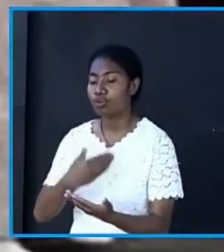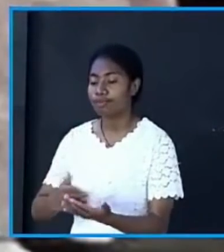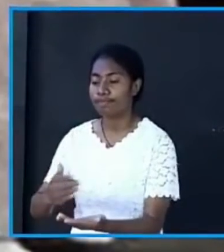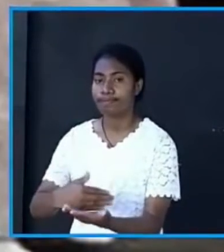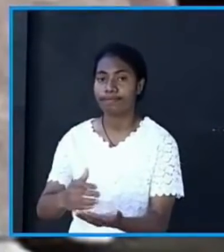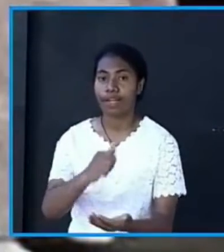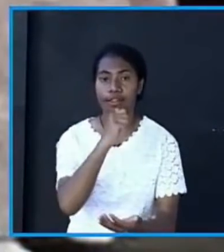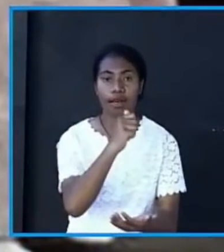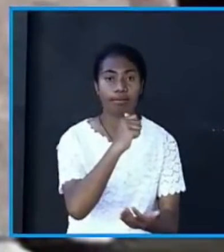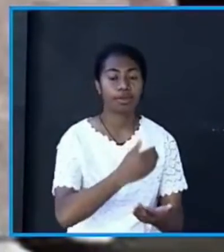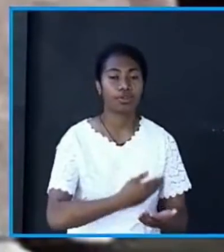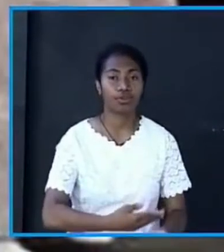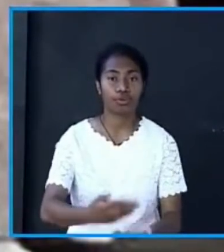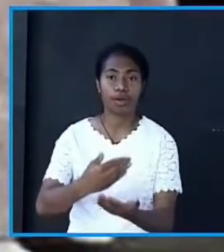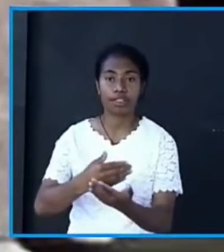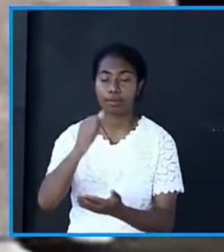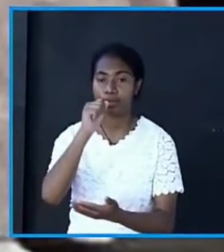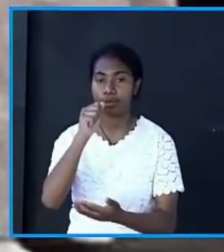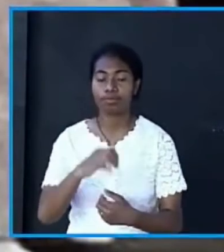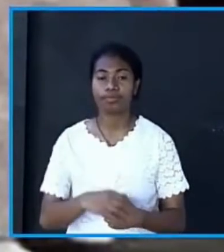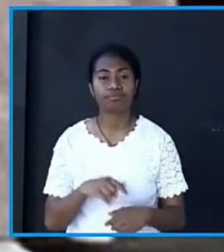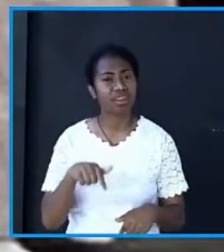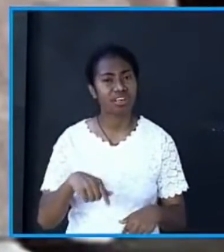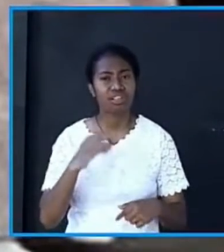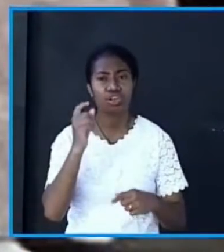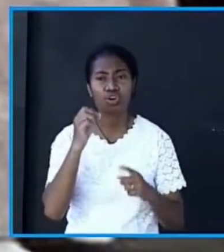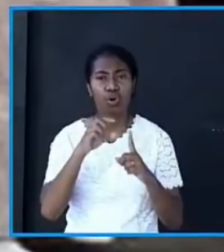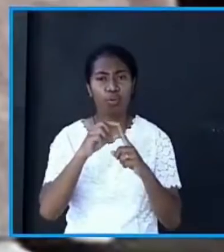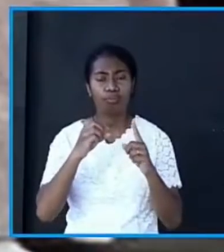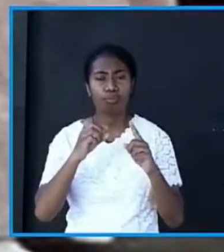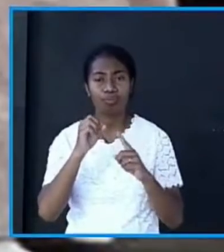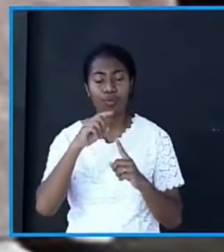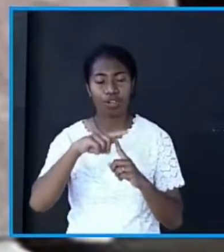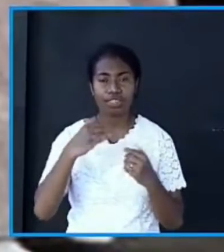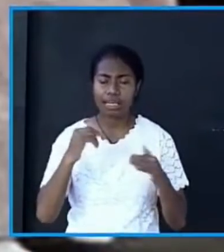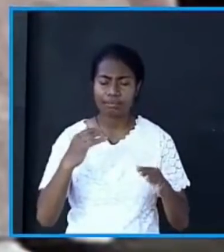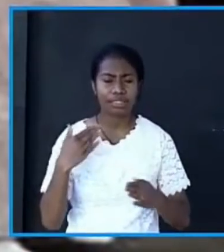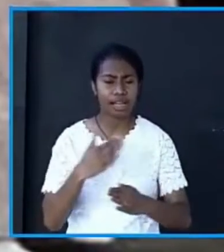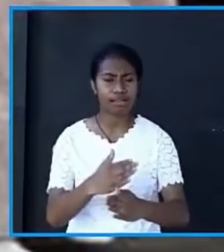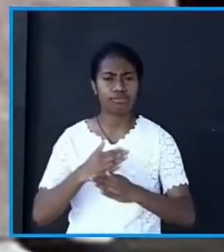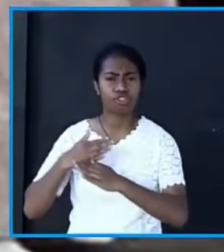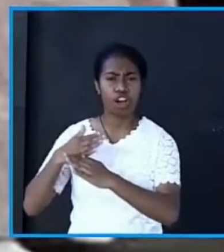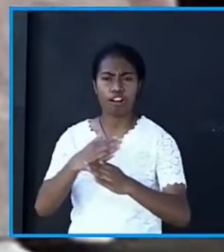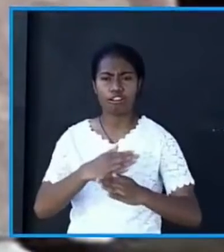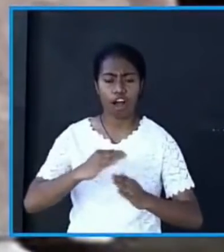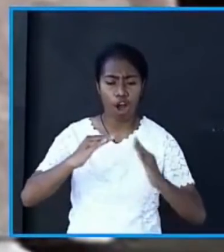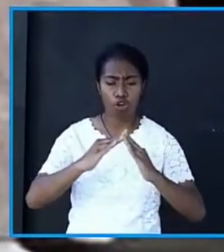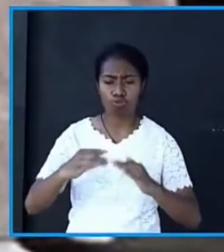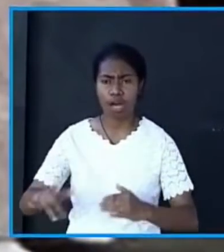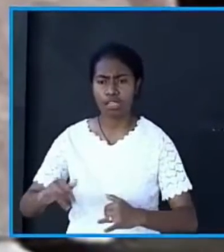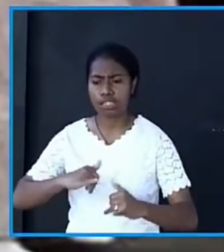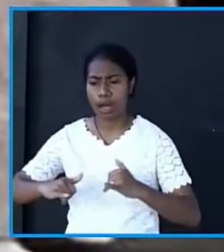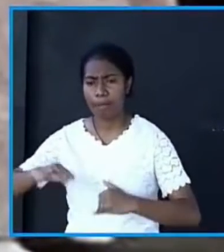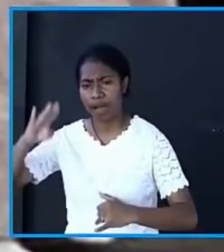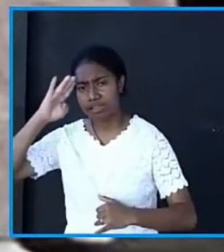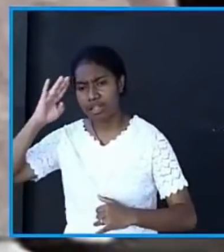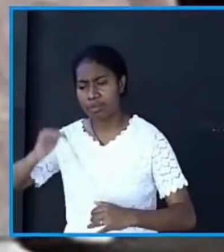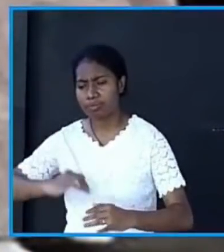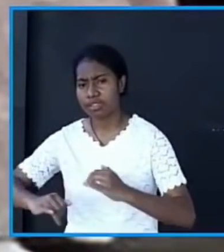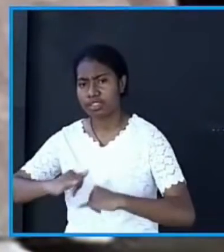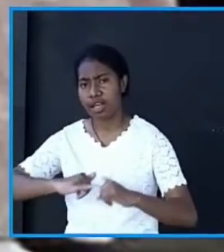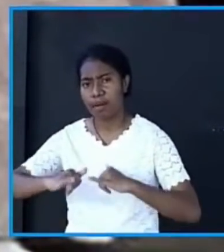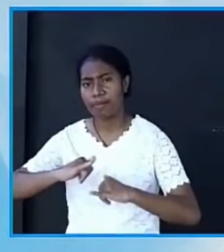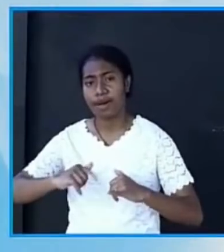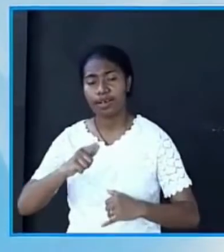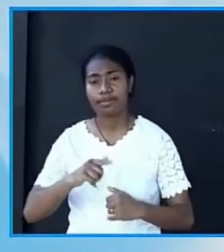lalu robot Berikut ini adalah robot penjaga rumah sebagai satpam dia jaga rumah dia bisa ambil gambar